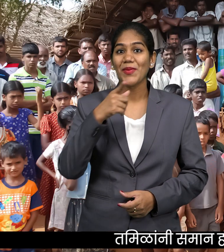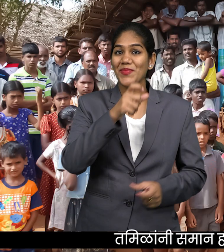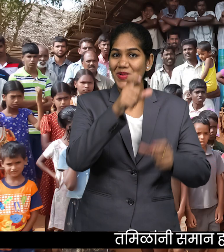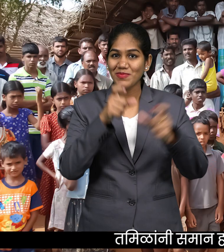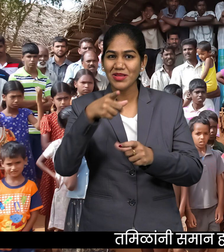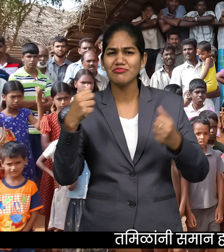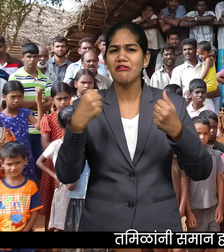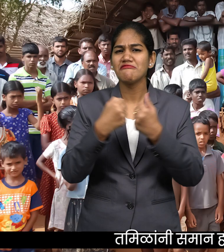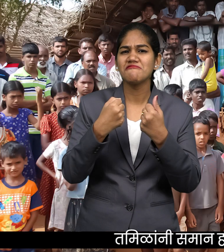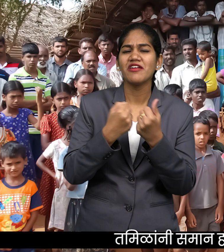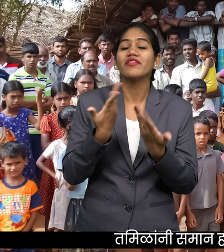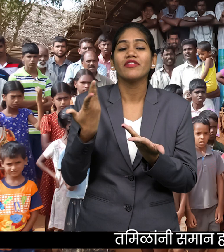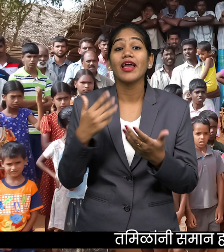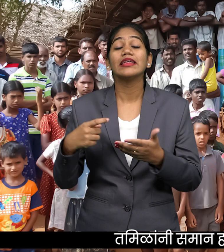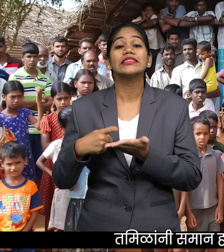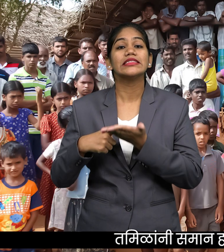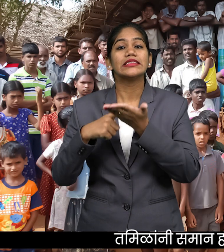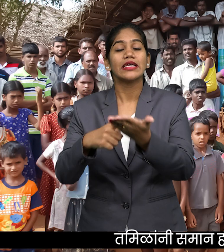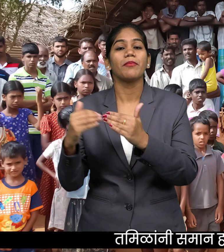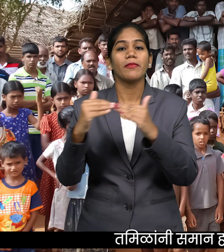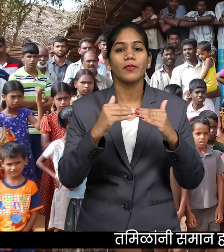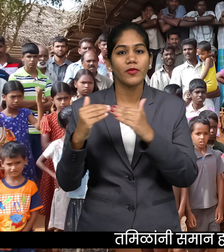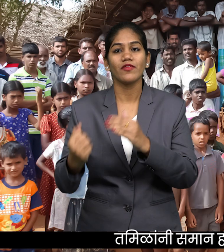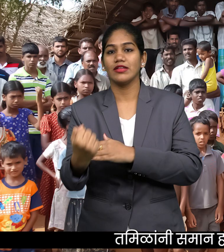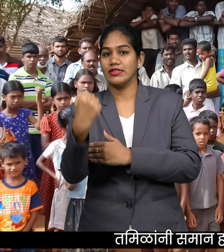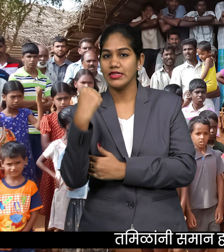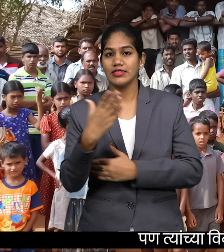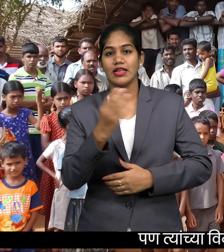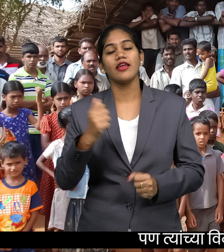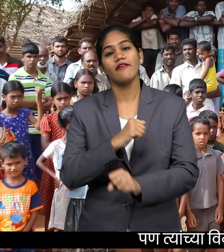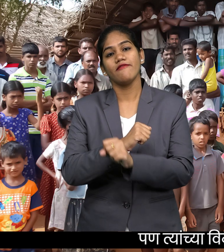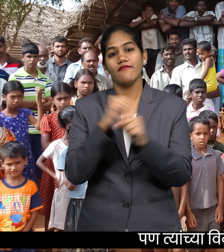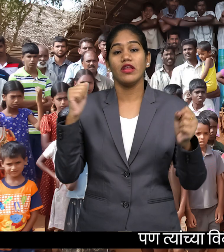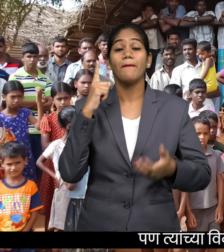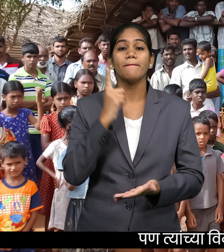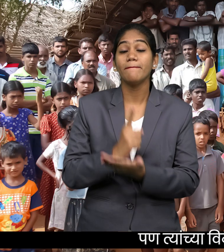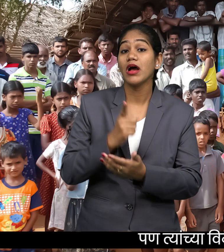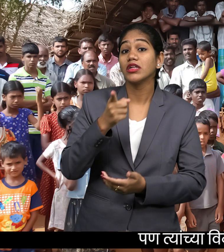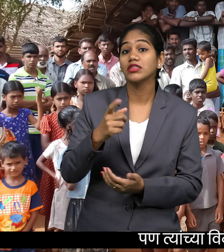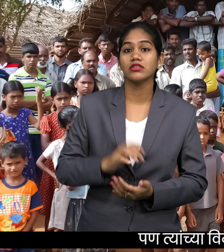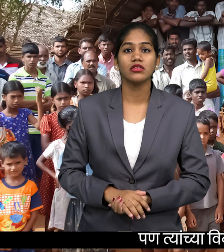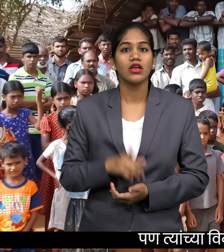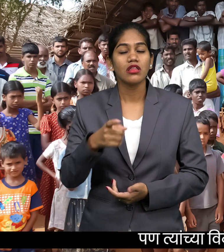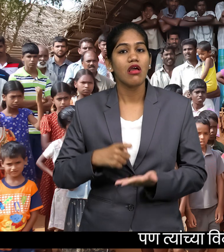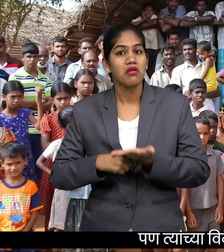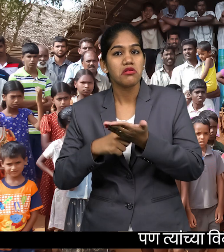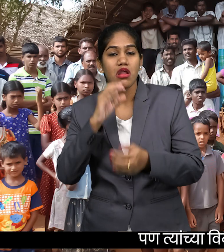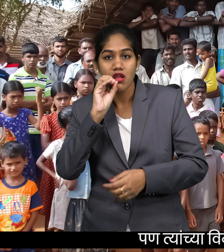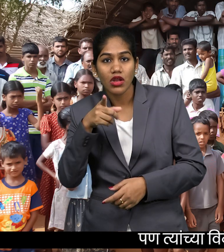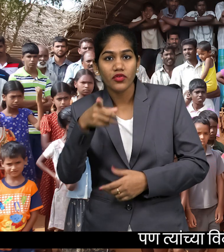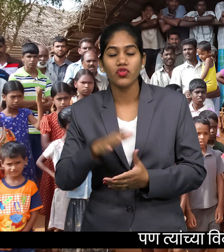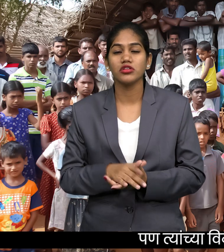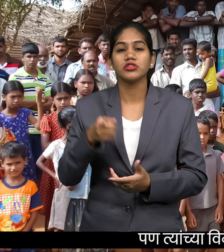तमिळांनी समान हक्क आणि स्वातंत्र्यासाठी लढा दिला, पण त्यांच्या विनंत्या नाकारल्या गेल्या.